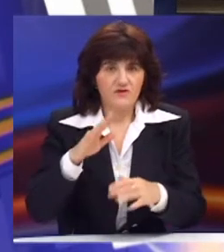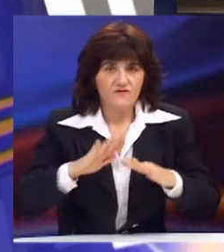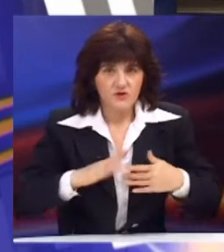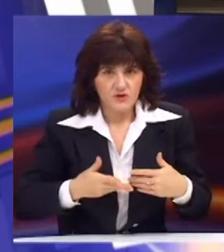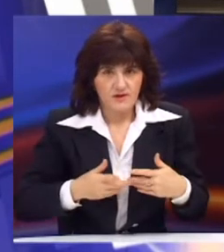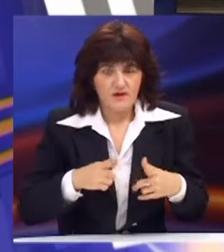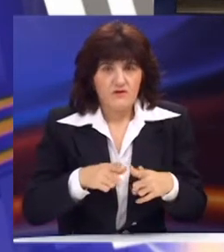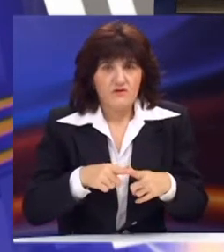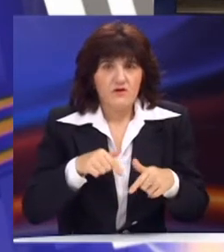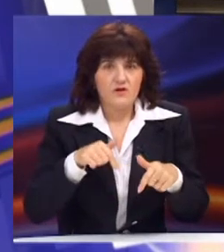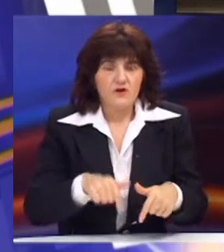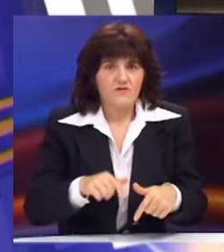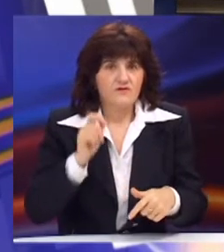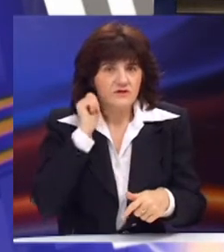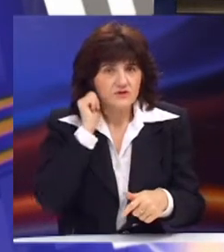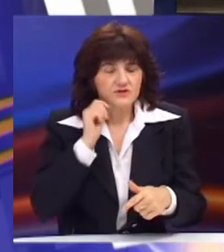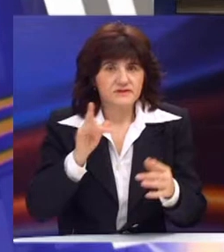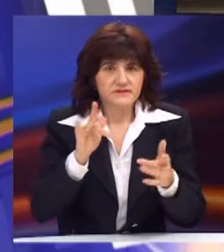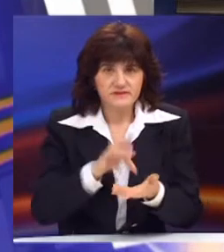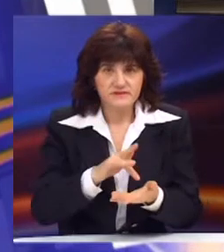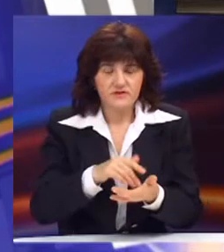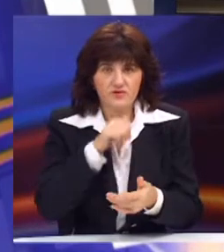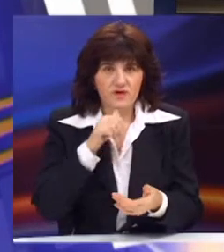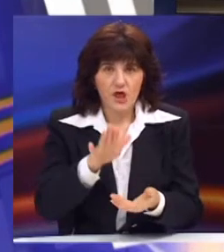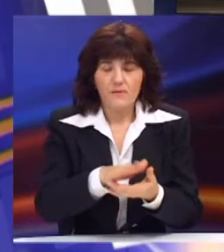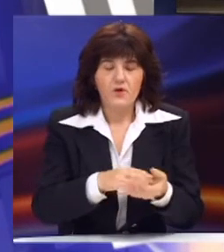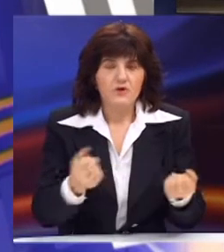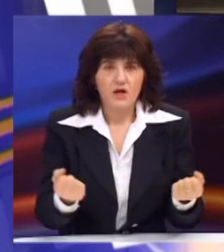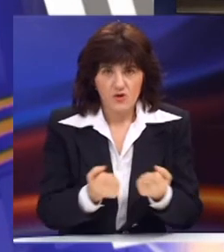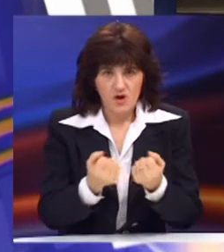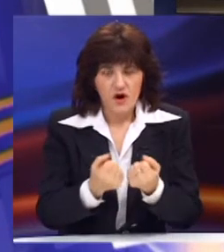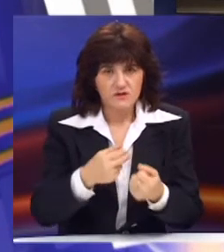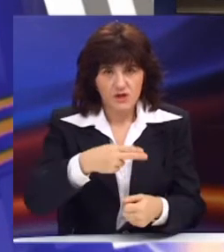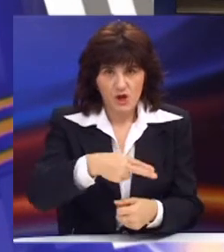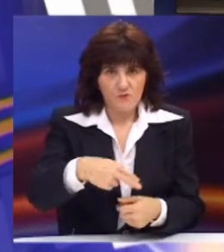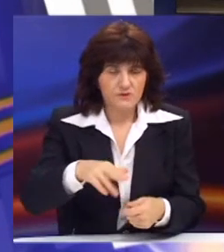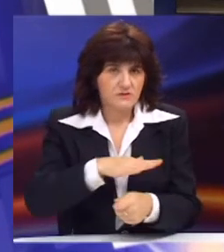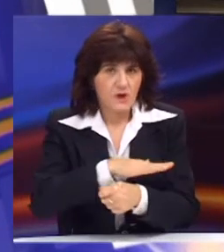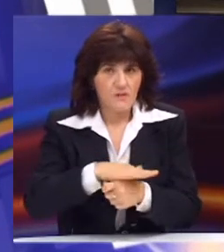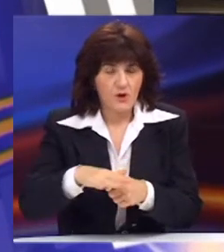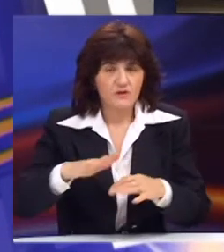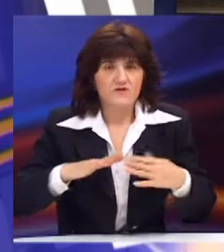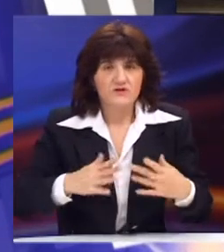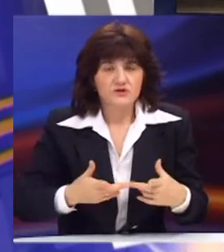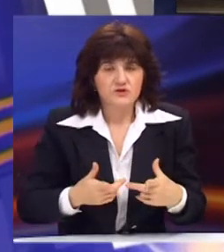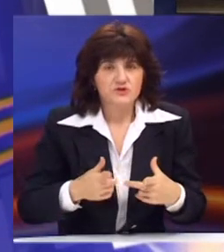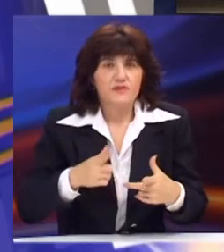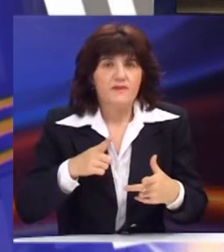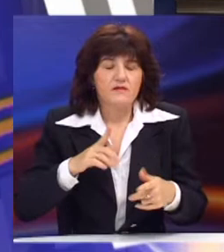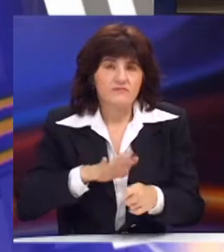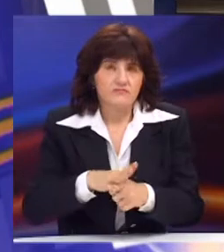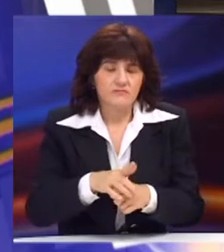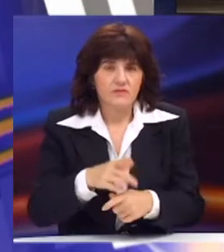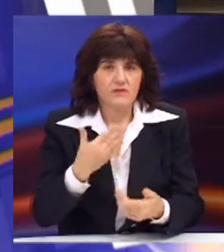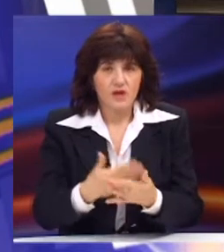nad ženama. Autonomni ženski centar je pokrenuo akciju Potpisujem protiv nasilja nad ženama.